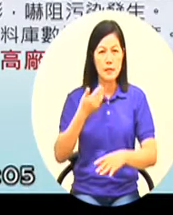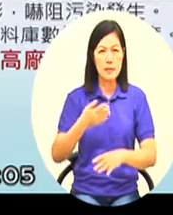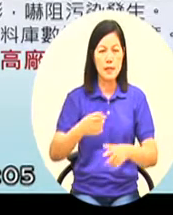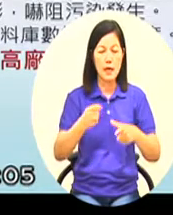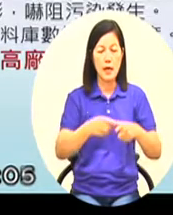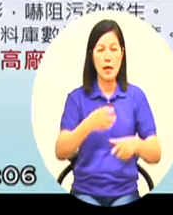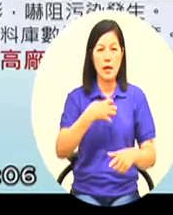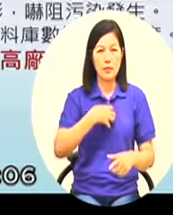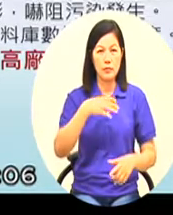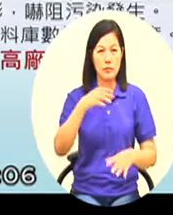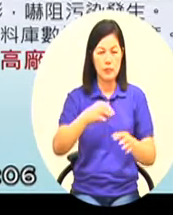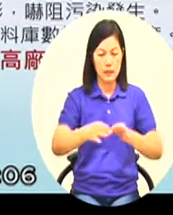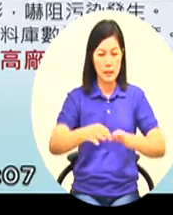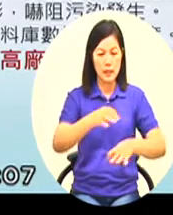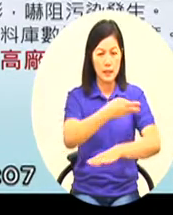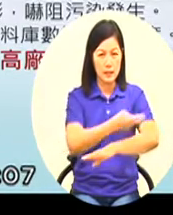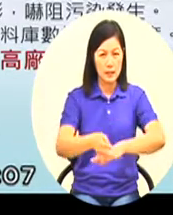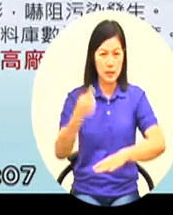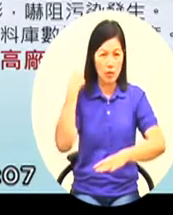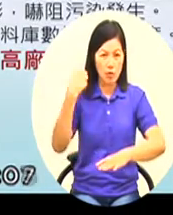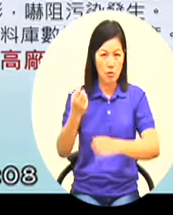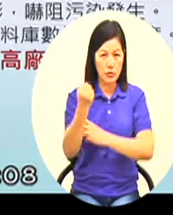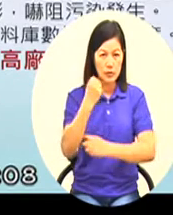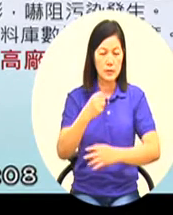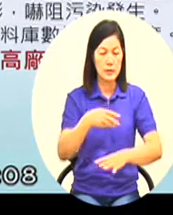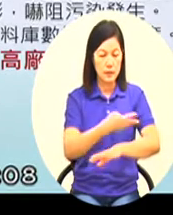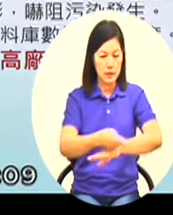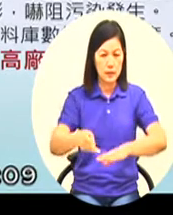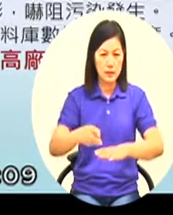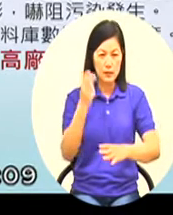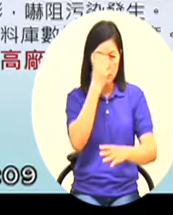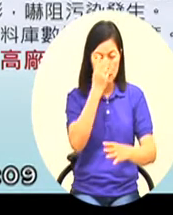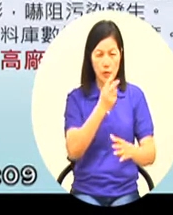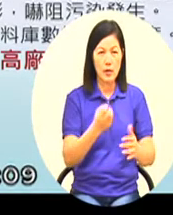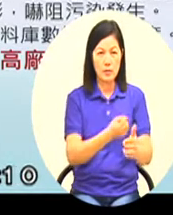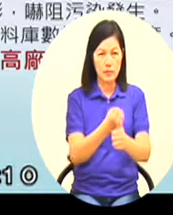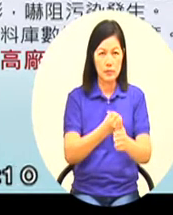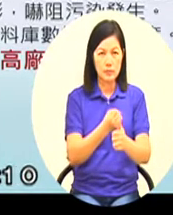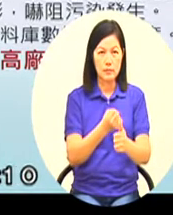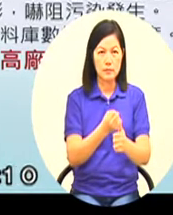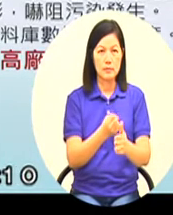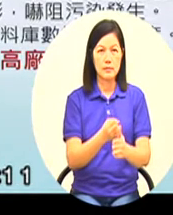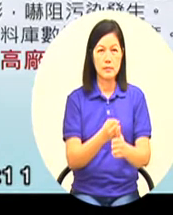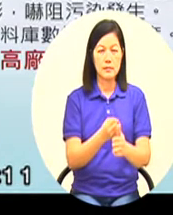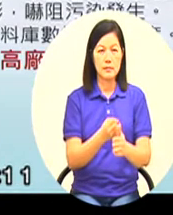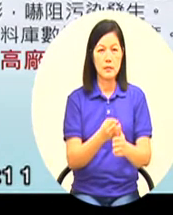溪跟后进溪的一个总量管制，以及就是包含